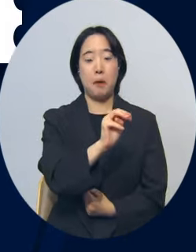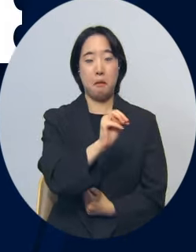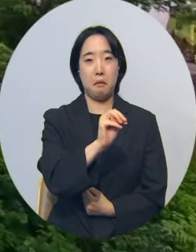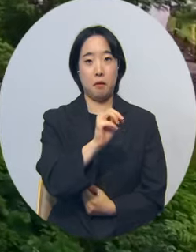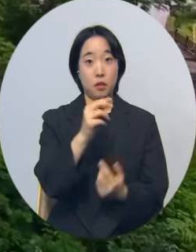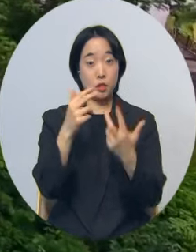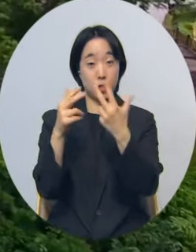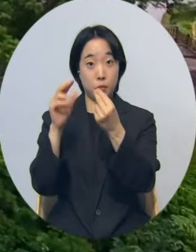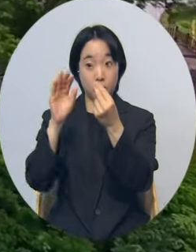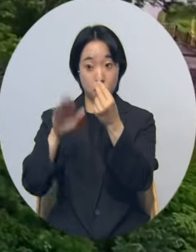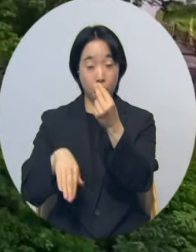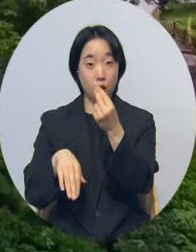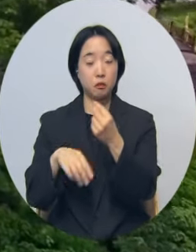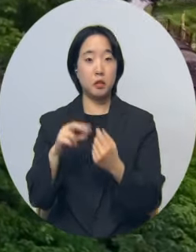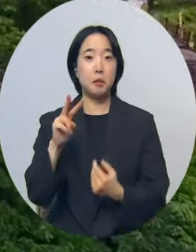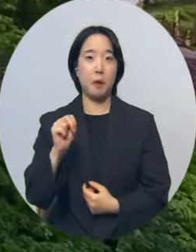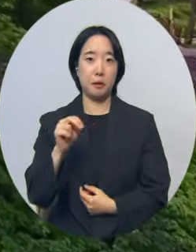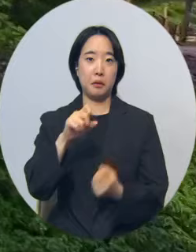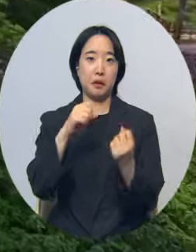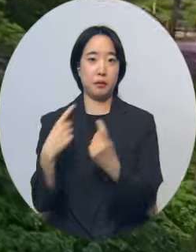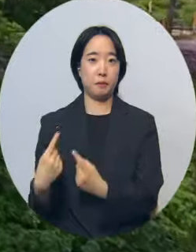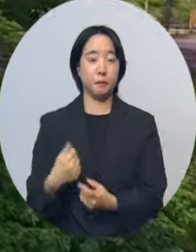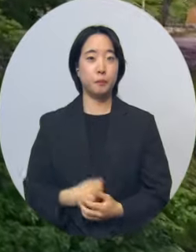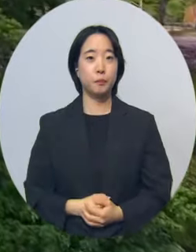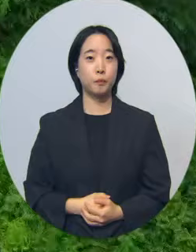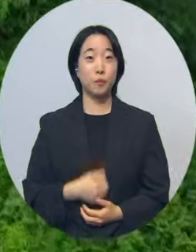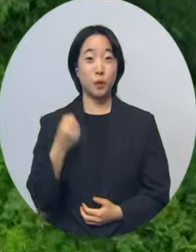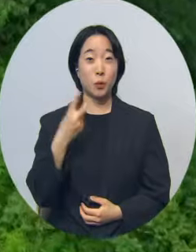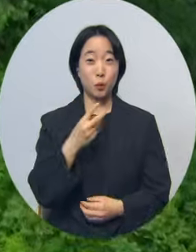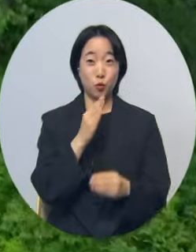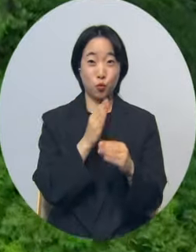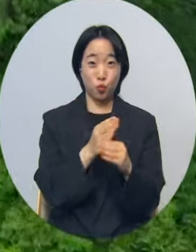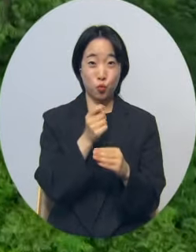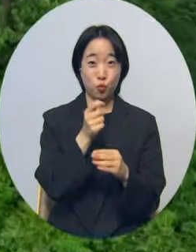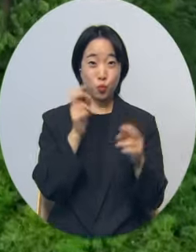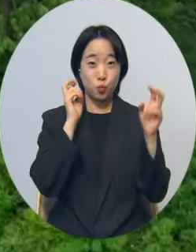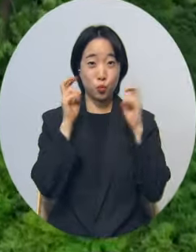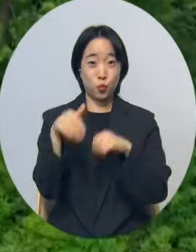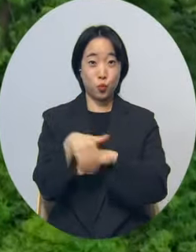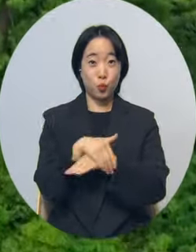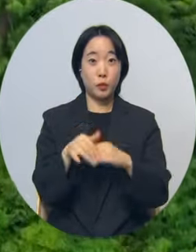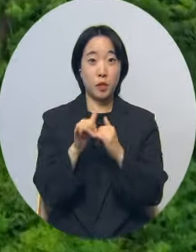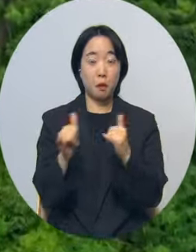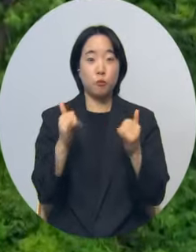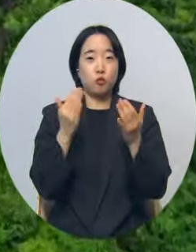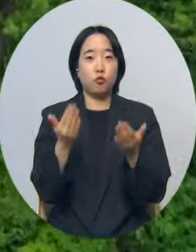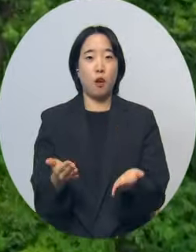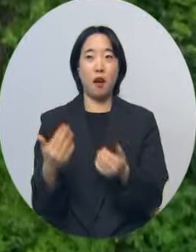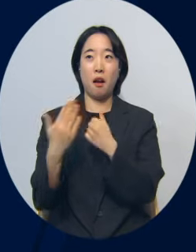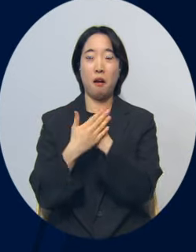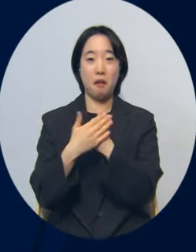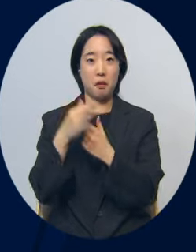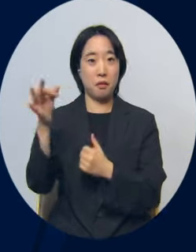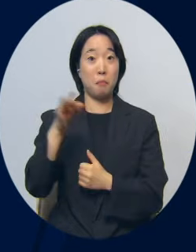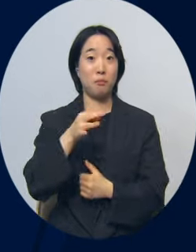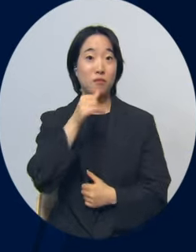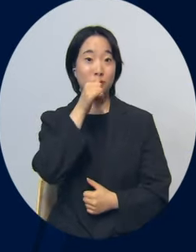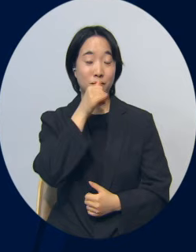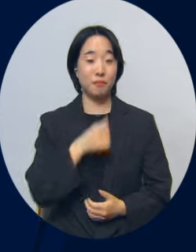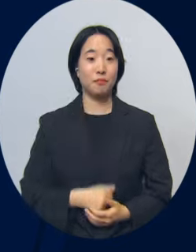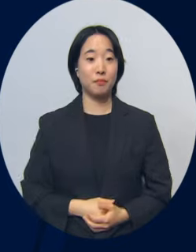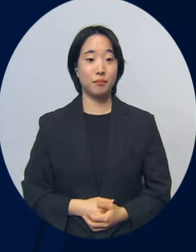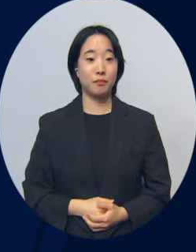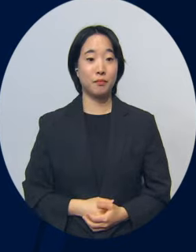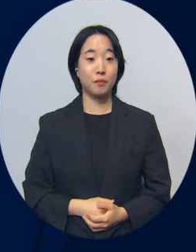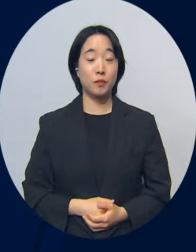있습니다. 중소, 중견기업 근로자에게 국내 여행 경비 40만 원을 지원하는 휴가 지원 사업도 확대합니다. 이번 추석 휴가